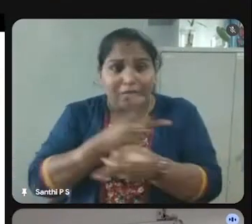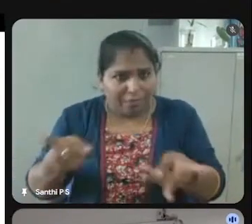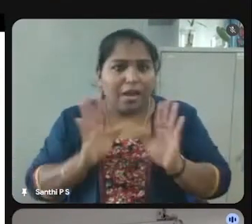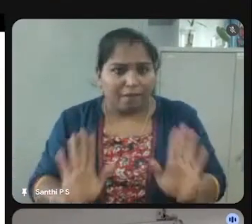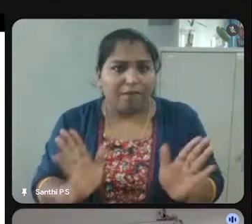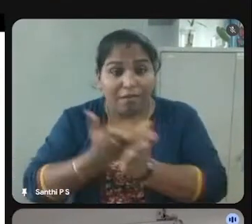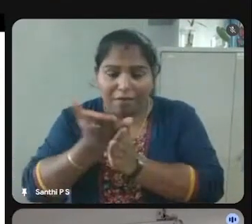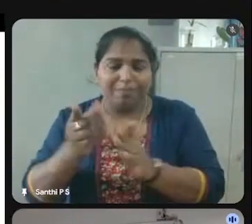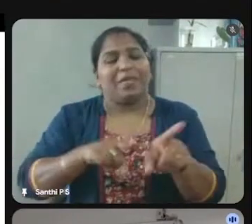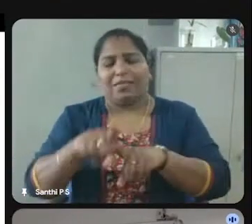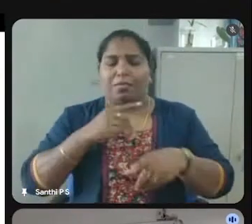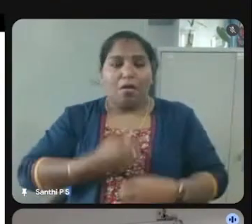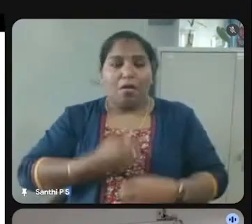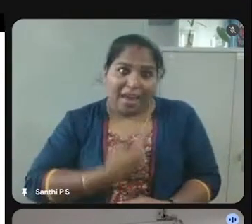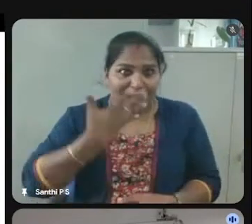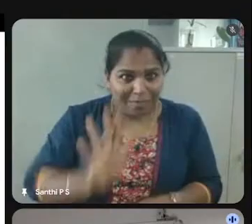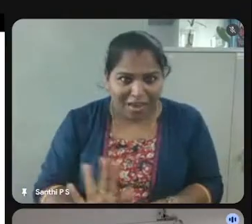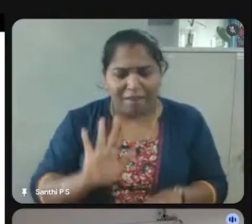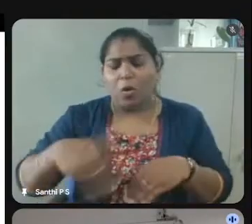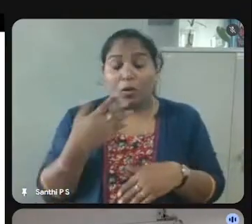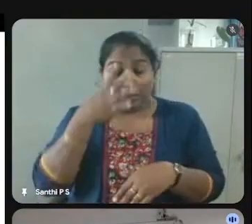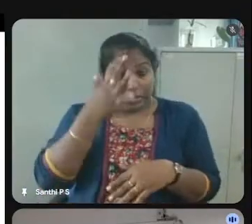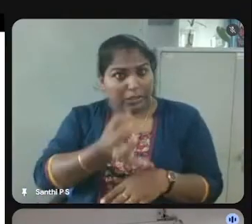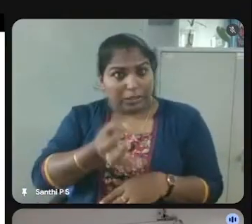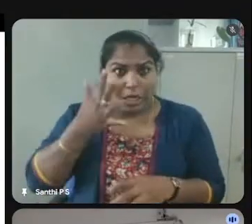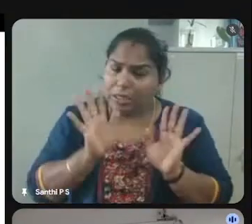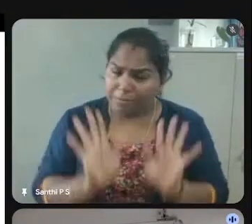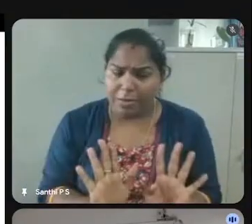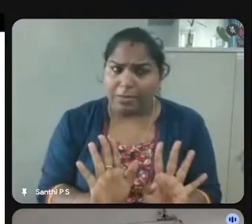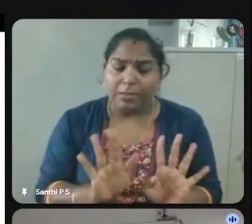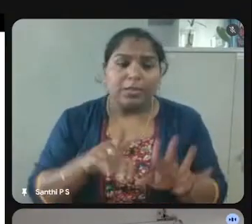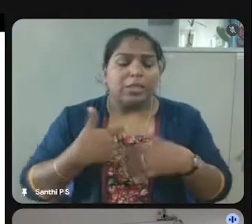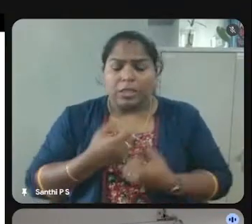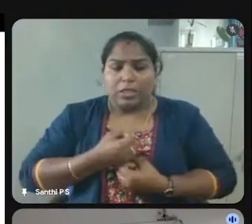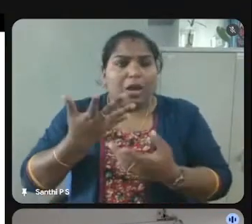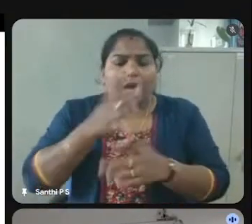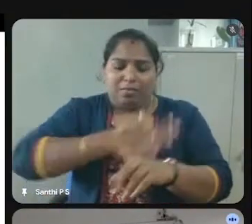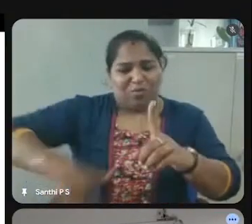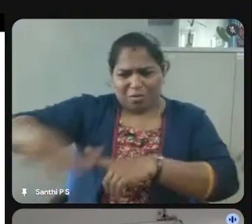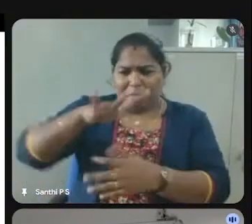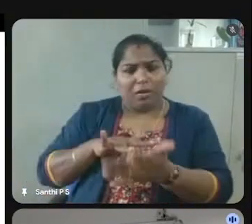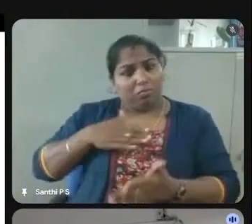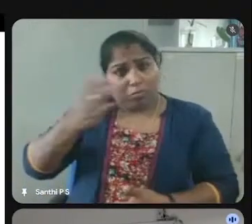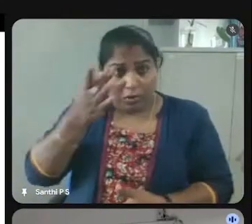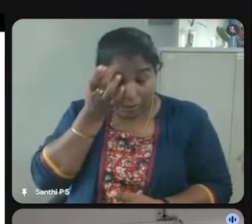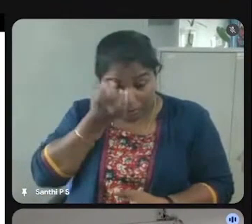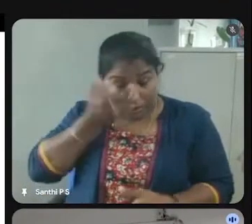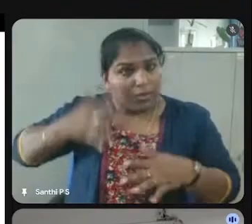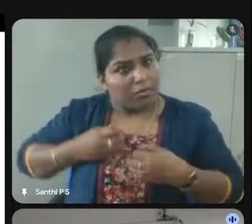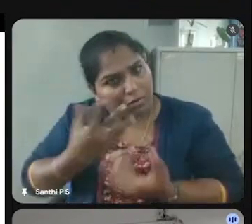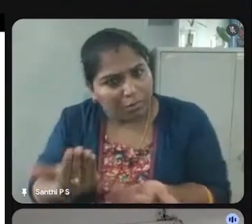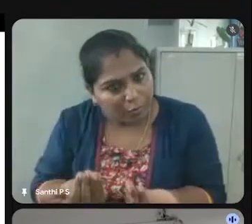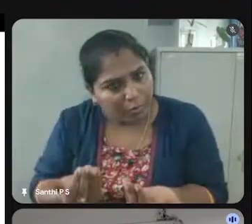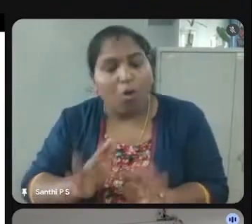ഇപ്പോ സന്തോഷം പ്രകടിപ്പിക്കുന്നതിനാണെങ്കിലും ദേഷ്യം പ്രകടിപ്പിക്കുന്ന, പൊതുസ്ഥലത്ത് നിന്ന് നമുക്ക് ദേഷ്യം പ്രകടിപ്പിക്കുന്നതിന് ഒരു പരിമിതിയുണ്ട്. അതുപോലെ തന്നെയാണെന്നുണ്ടെങ്കിലും